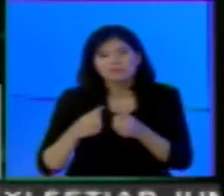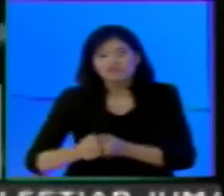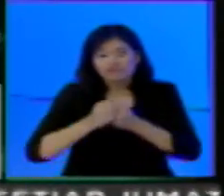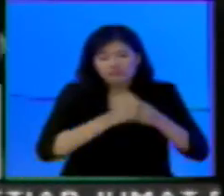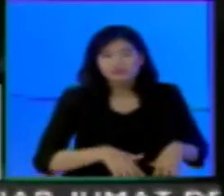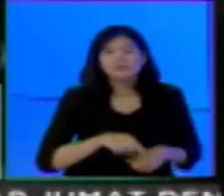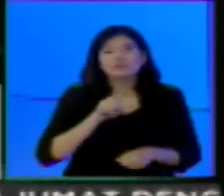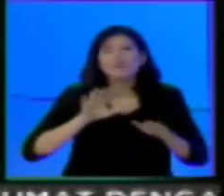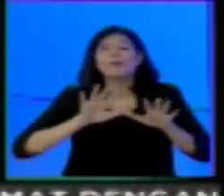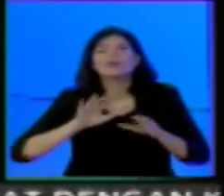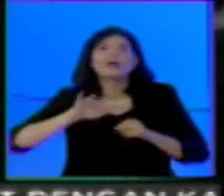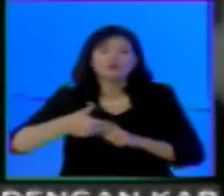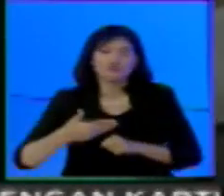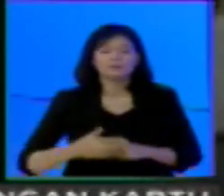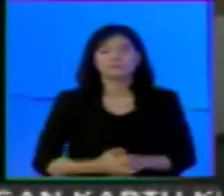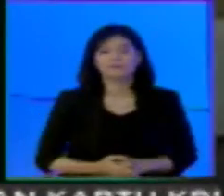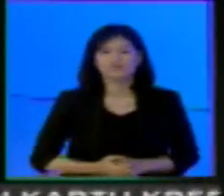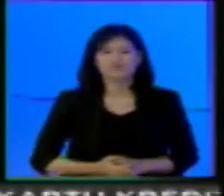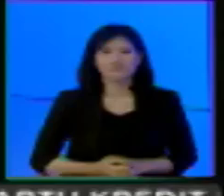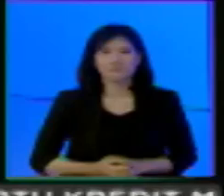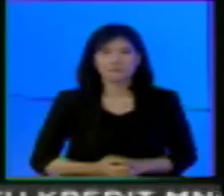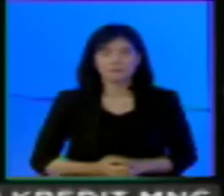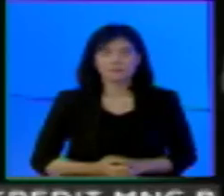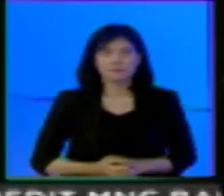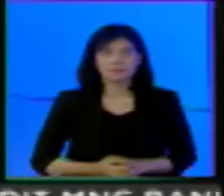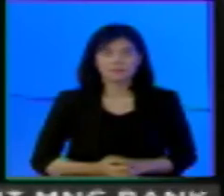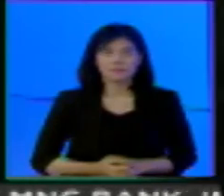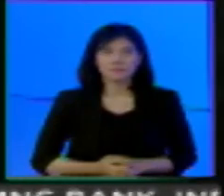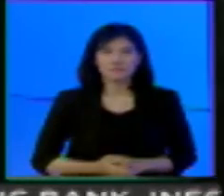15 tahun. Dari Samarinda, Kalimantan Timur, Fuji Mostopan, iNews, melaporkan.